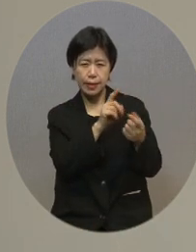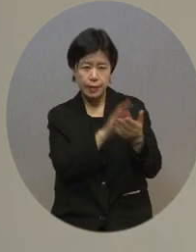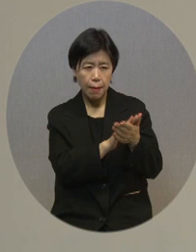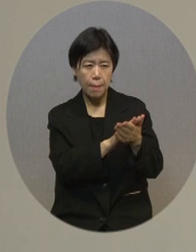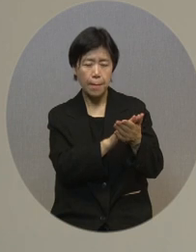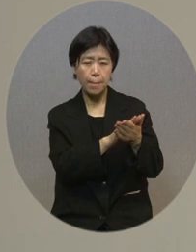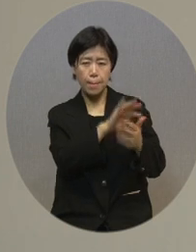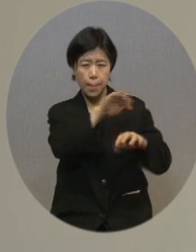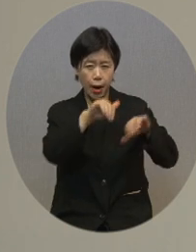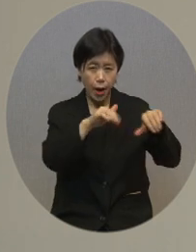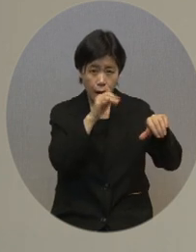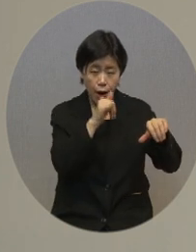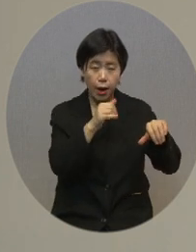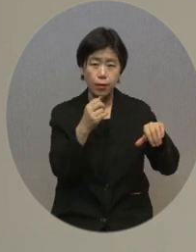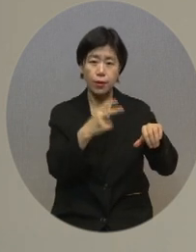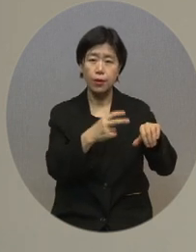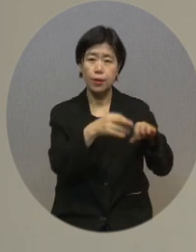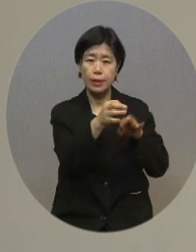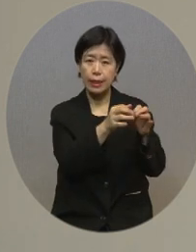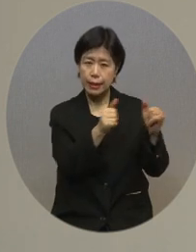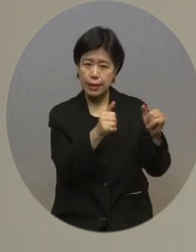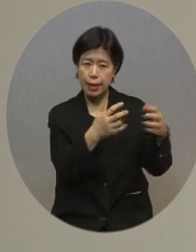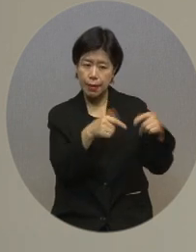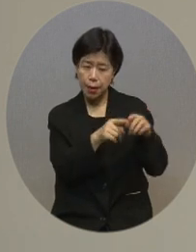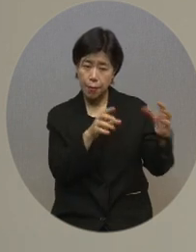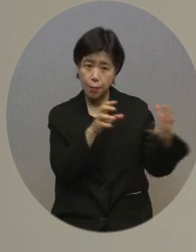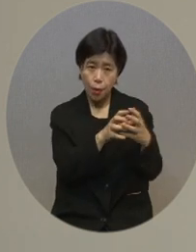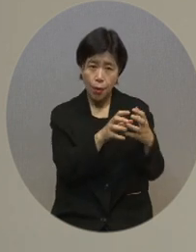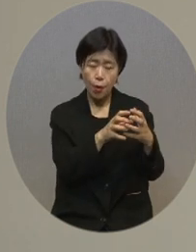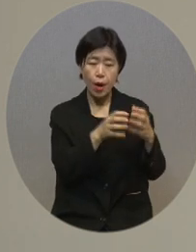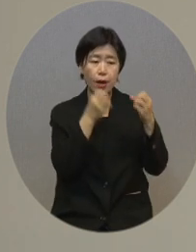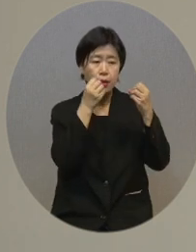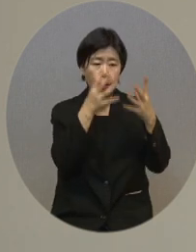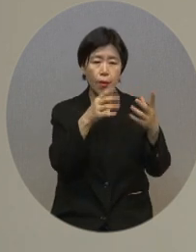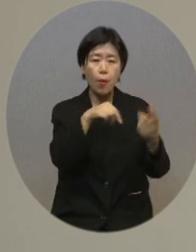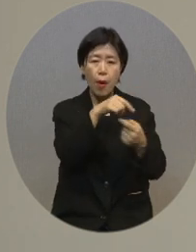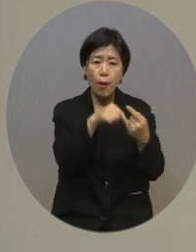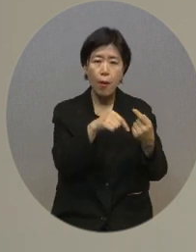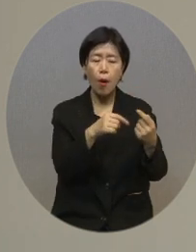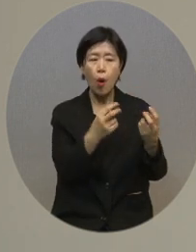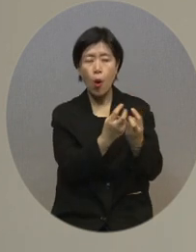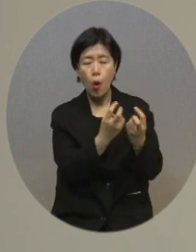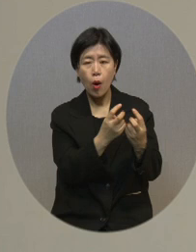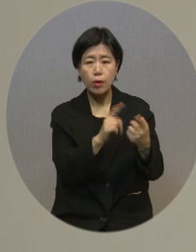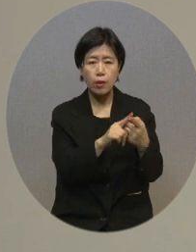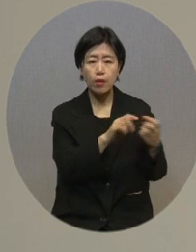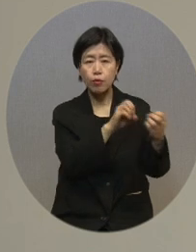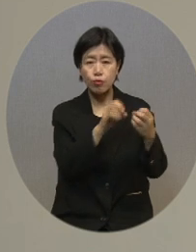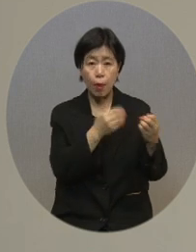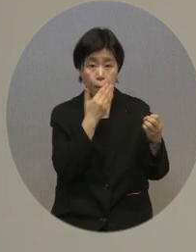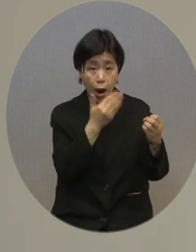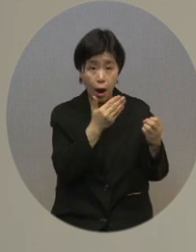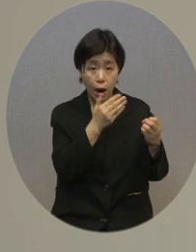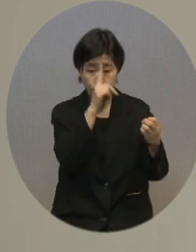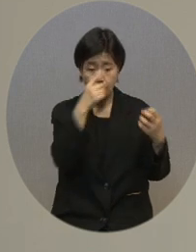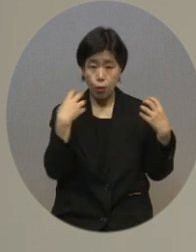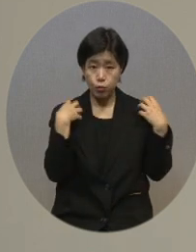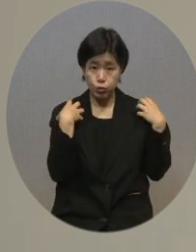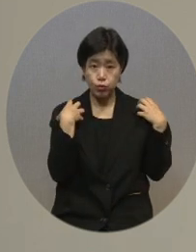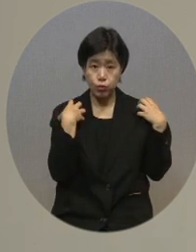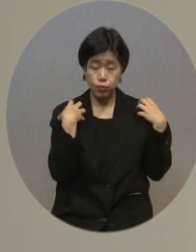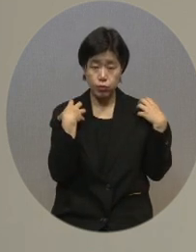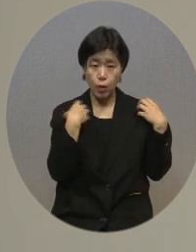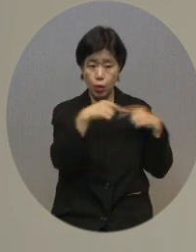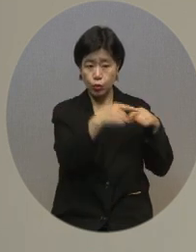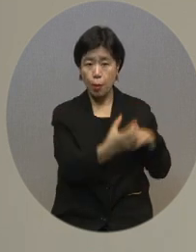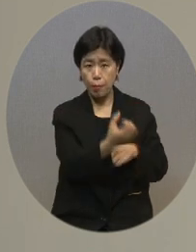와서 영업 행위를 하고 또 새로운 상인으로 오고 뭐 이렇게 정부 주도를 할 수 있는데 우리나라